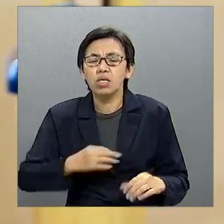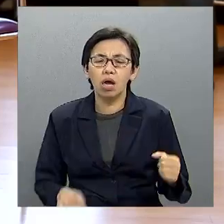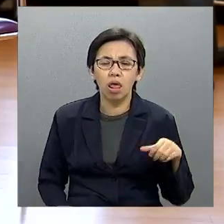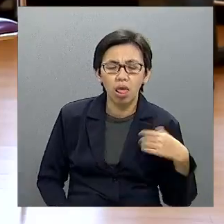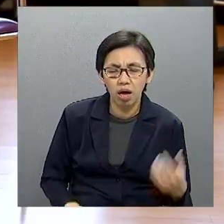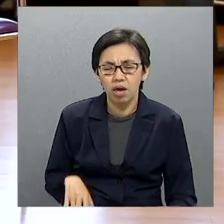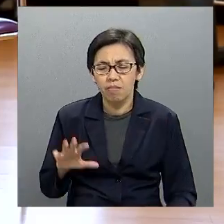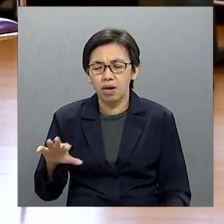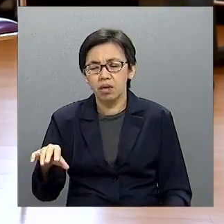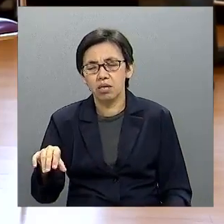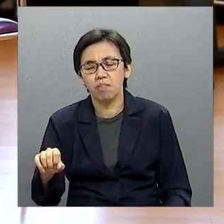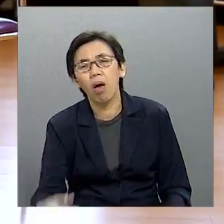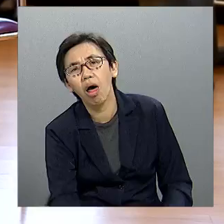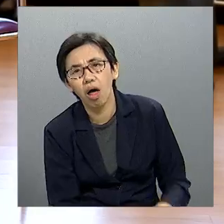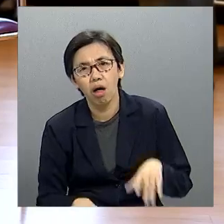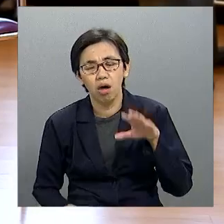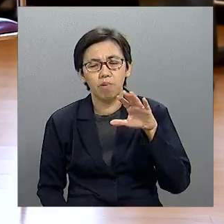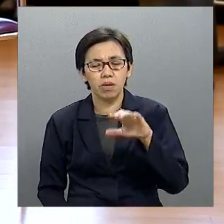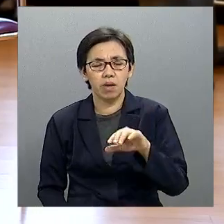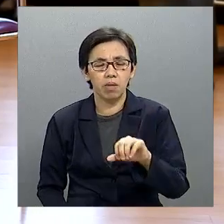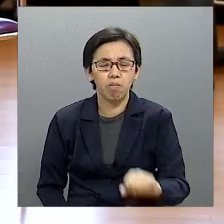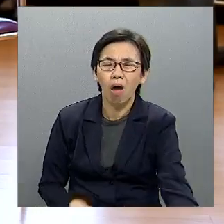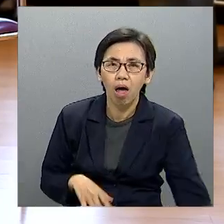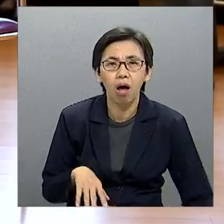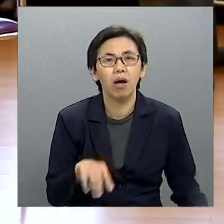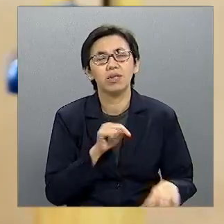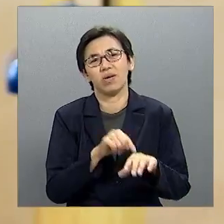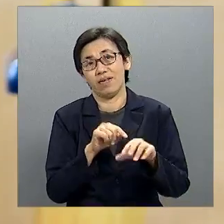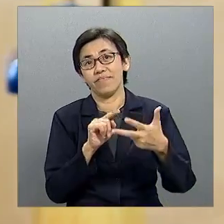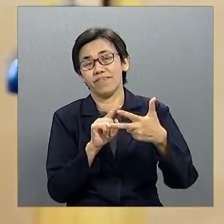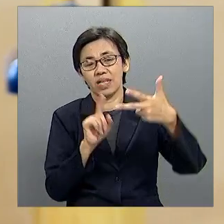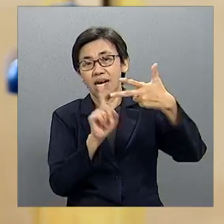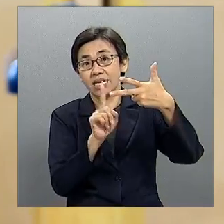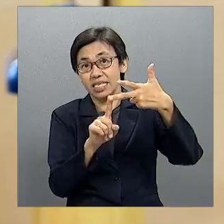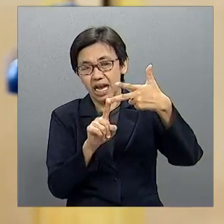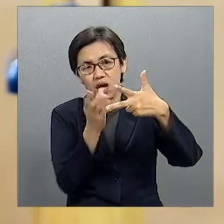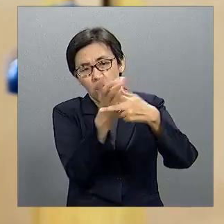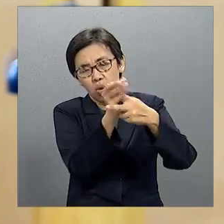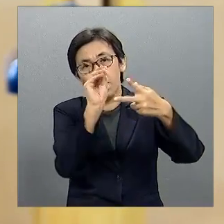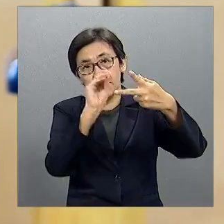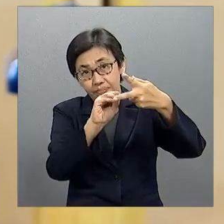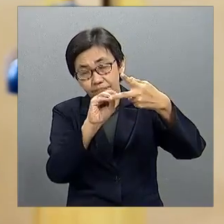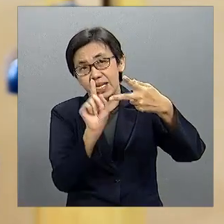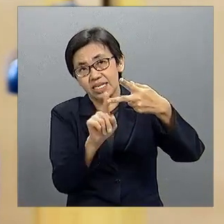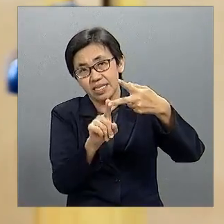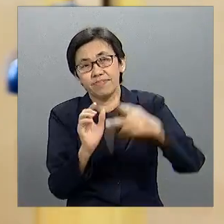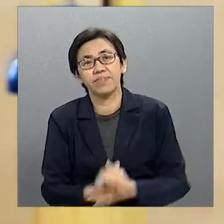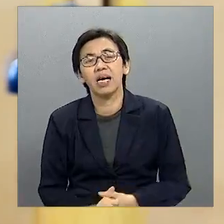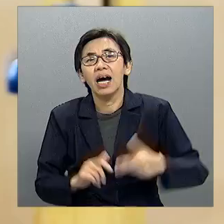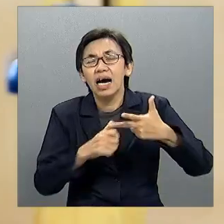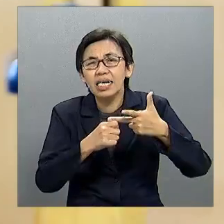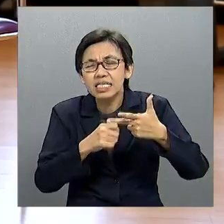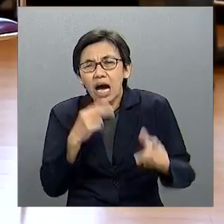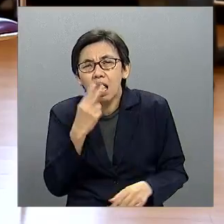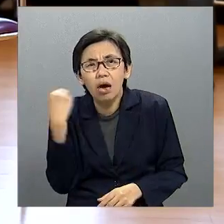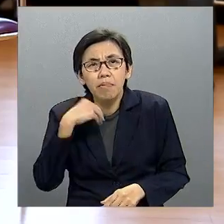ดมือง่ายส่วนระยะที่3เนี่ยก็คือจะรวมตั้งแต่ระยะที่1ระยะที่2นะครับส่วนระยะที่3ที่เป็นมากขึ้นที่เราจะสังเกตเห็นได้คือบ